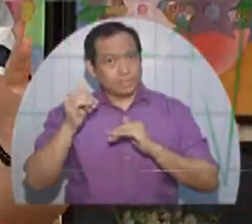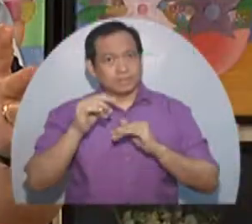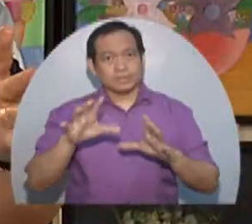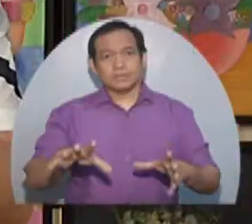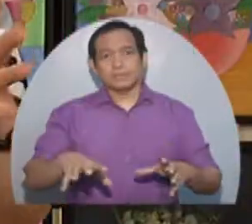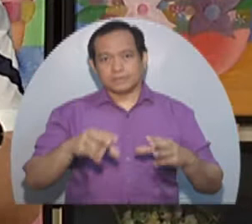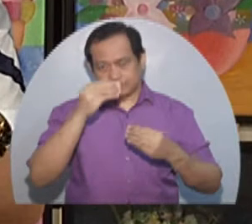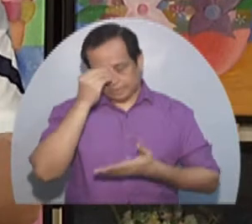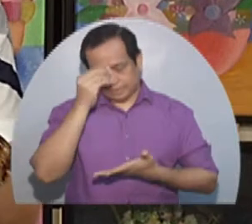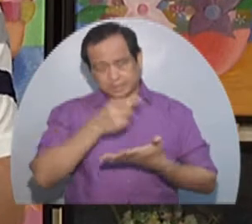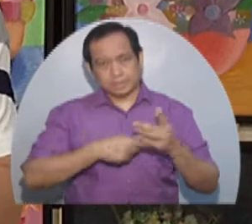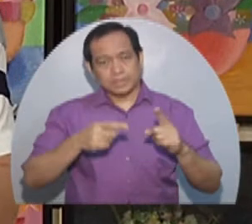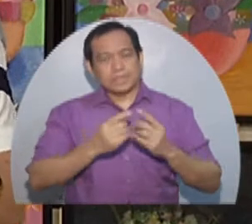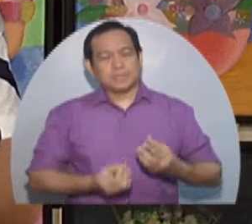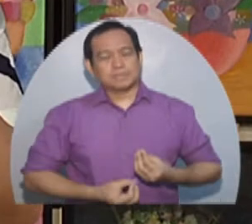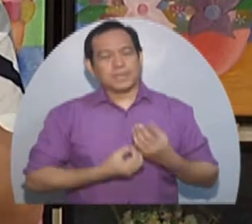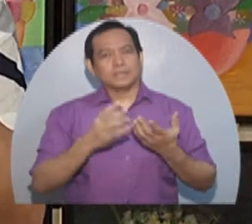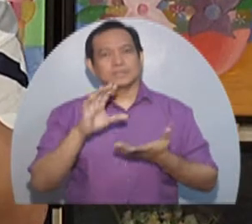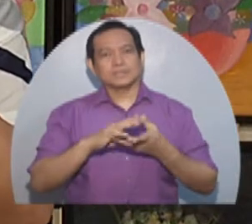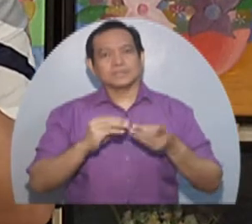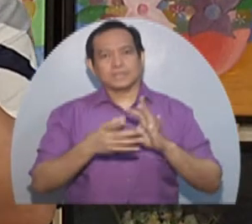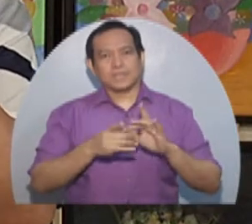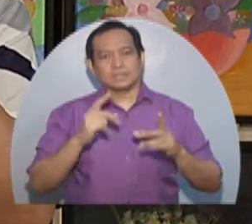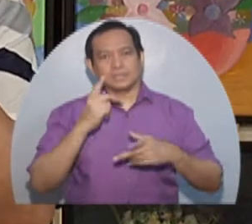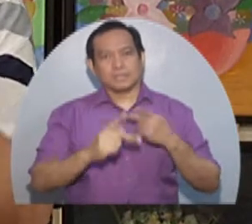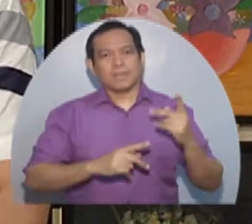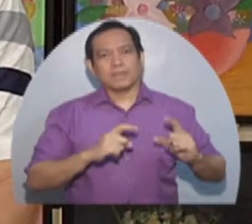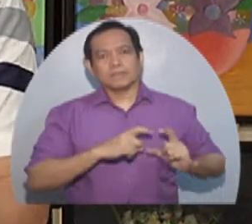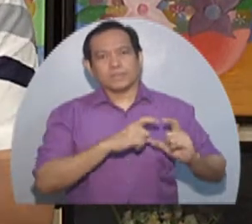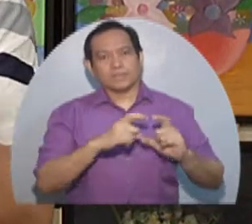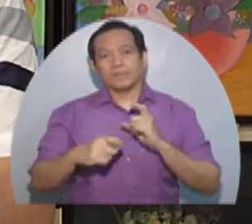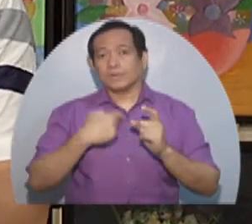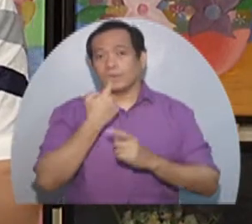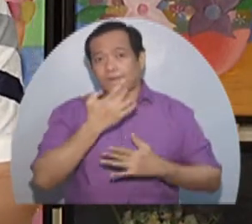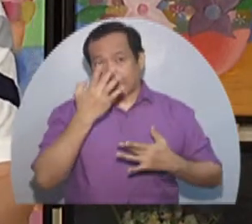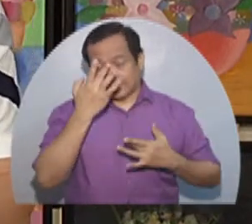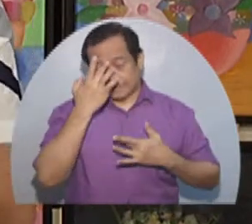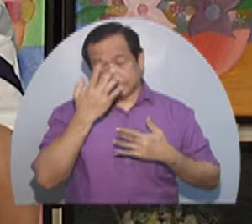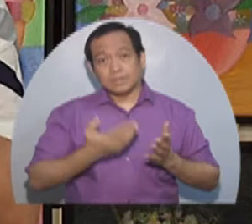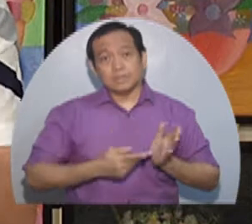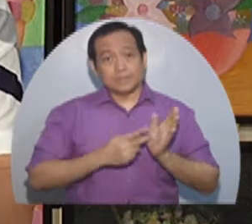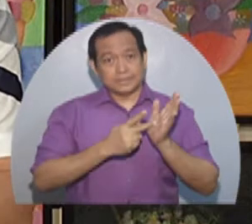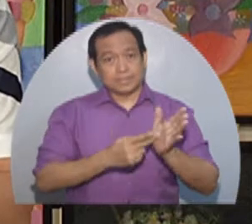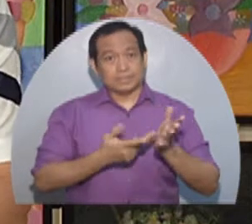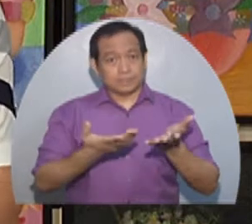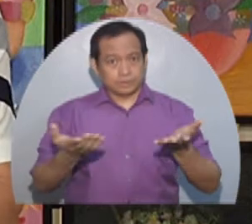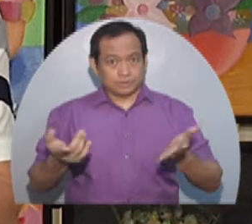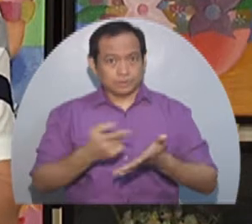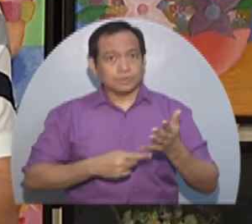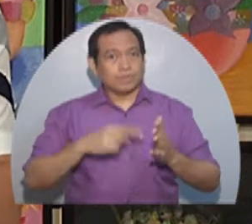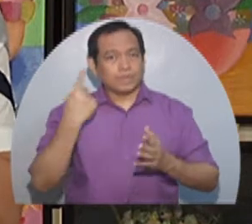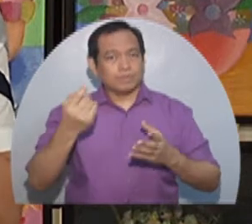Sana ay kapulutan natin ng inspirasyon ng mga kwento ng mga kapuso nating may sakit na idinulog namin sa